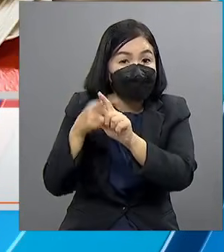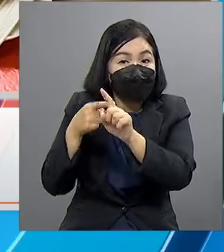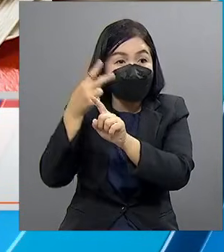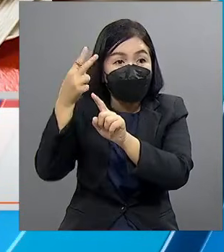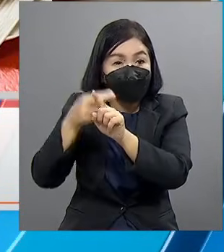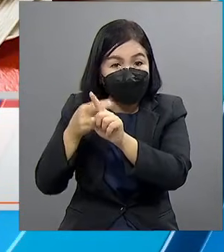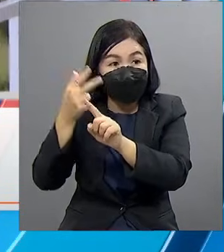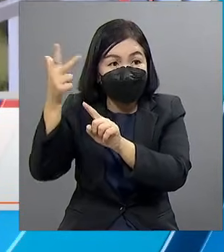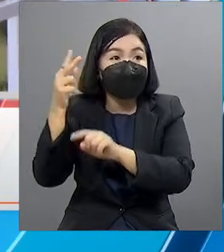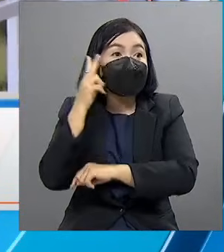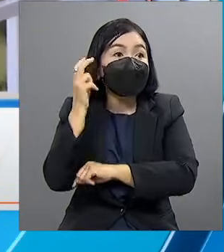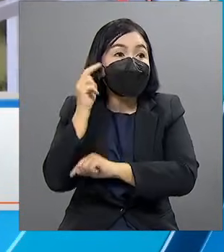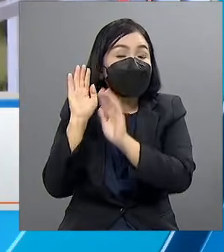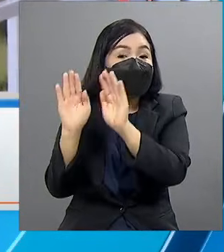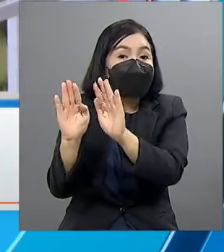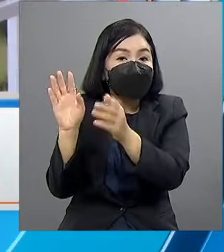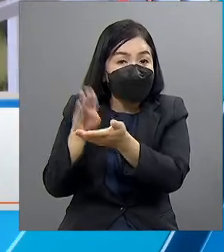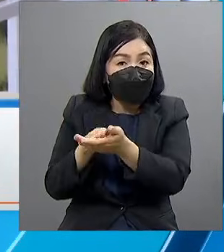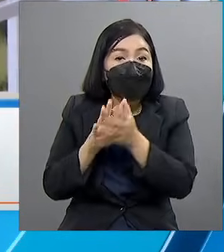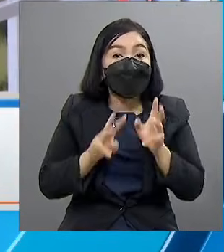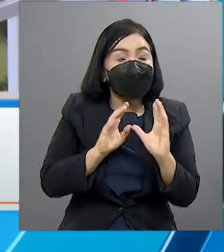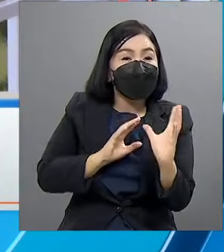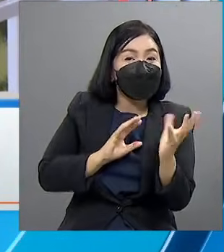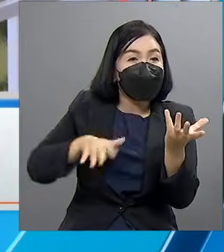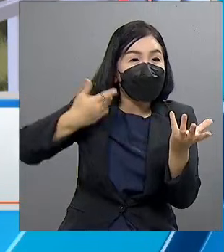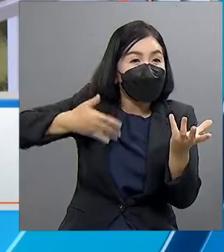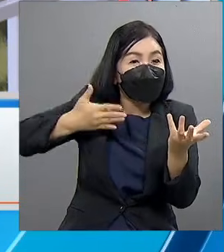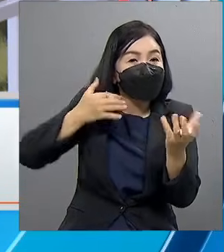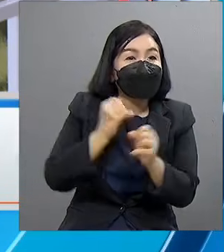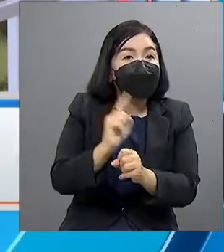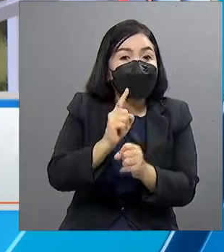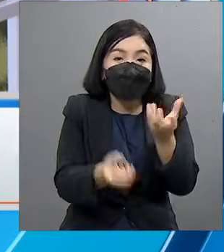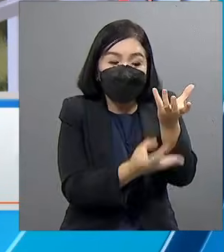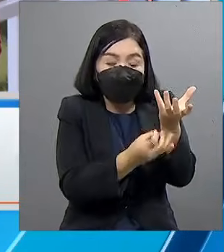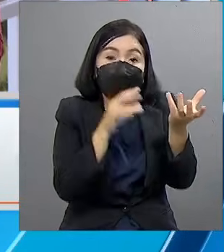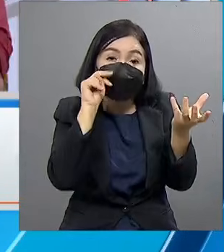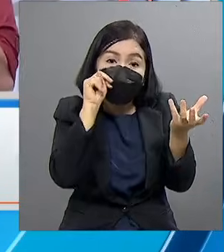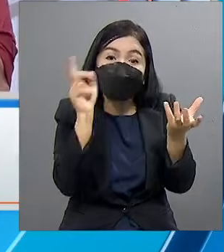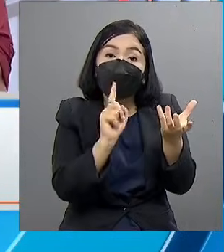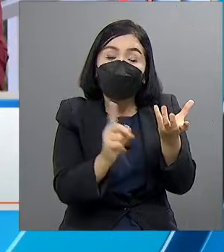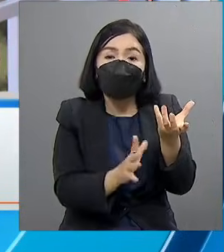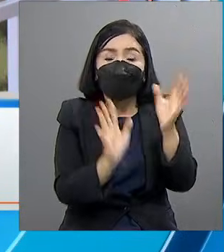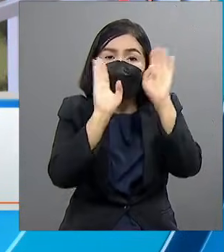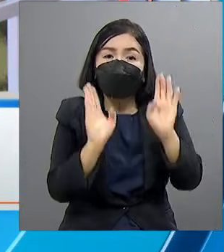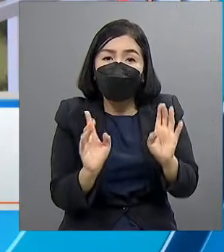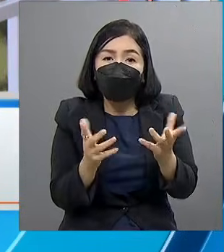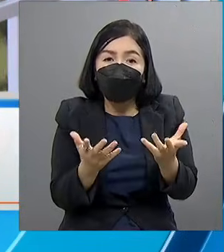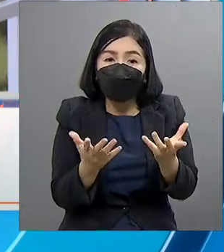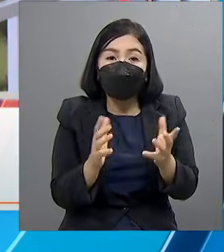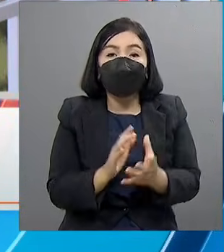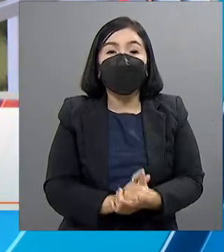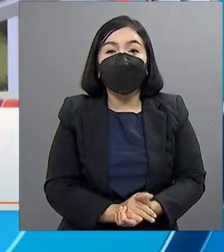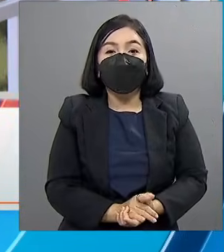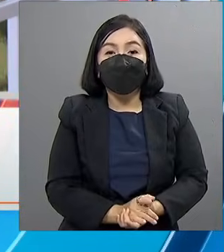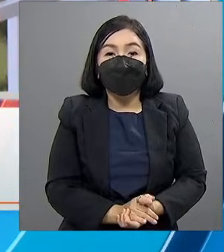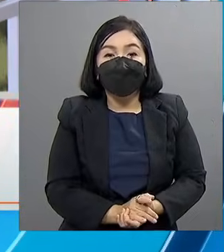าใช่เหรอแล้วทีนี้อุ่นเวลาอุ่นเนี่ยเราอุ่นยังไงดีต้องแบบต้มน้ำแล้วก็อุ่นในซึ้งไหมฮะหรือว่าในไมโครเวฟก็ได้คุณแปม อุ่นไมโครเว